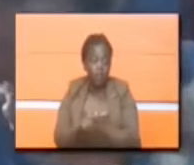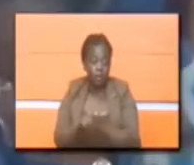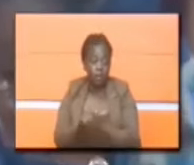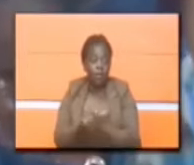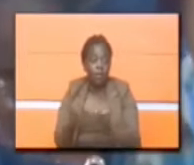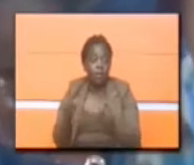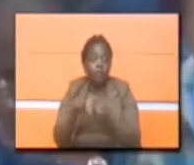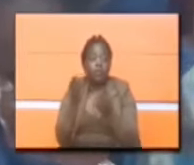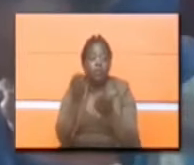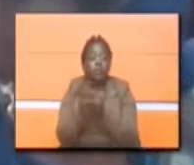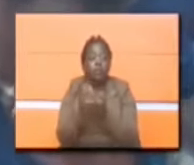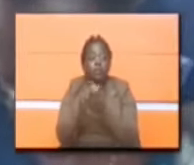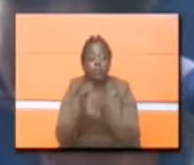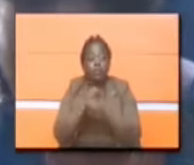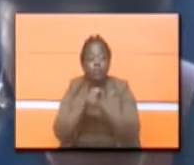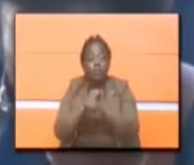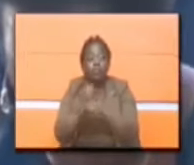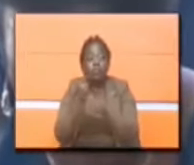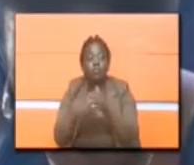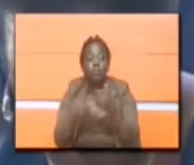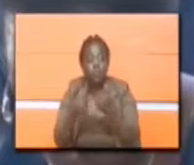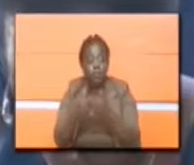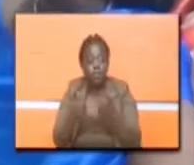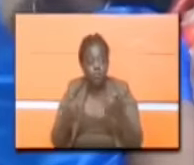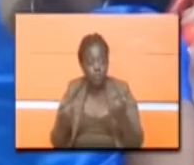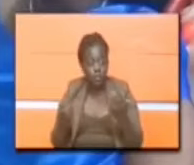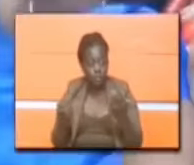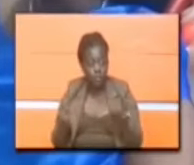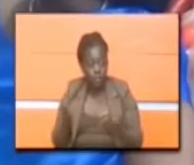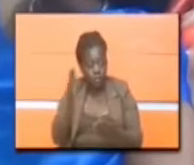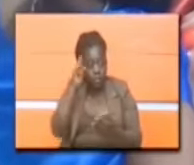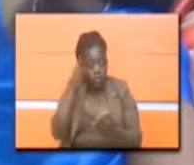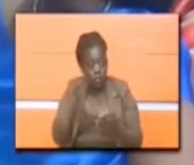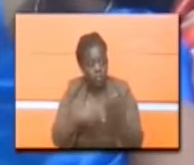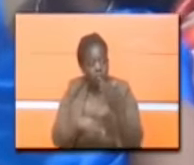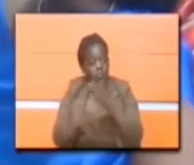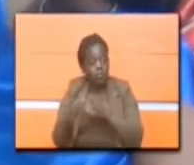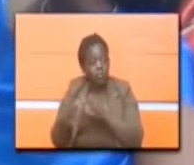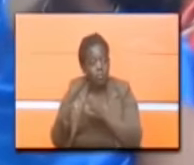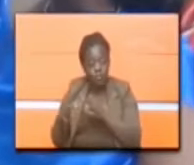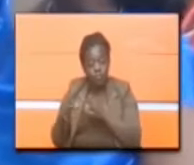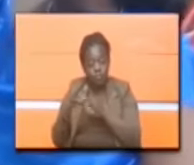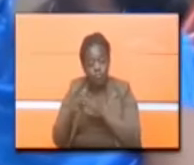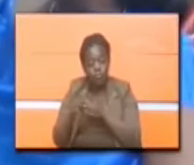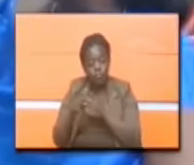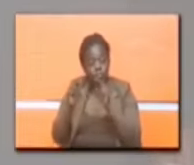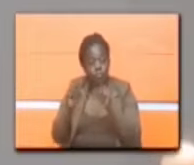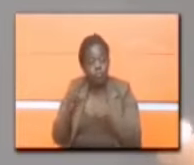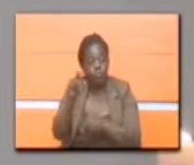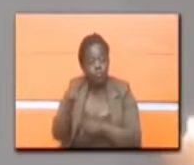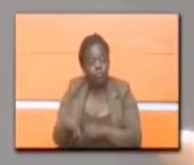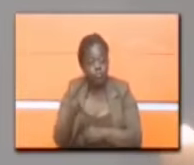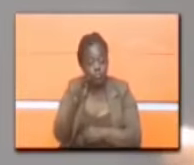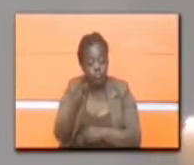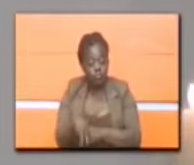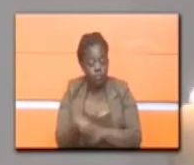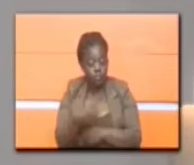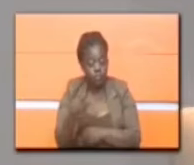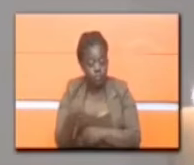Era yasabye abafumbo okwewala ebiyinza okwawula n'abajjukiza nti Katonda kyagase tewali alikyawukanya.